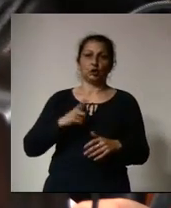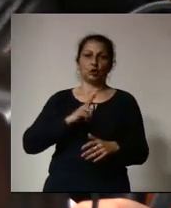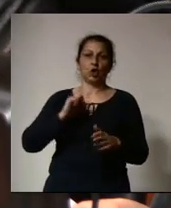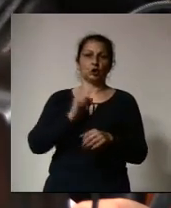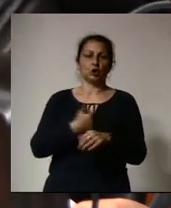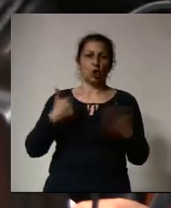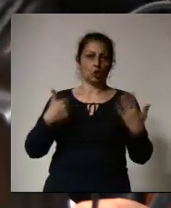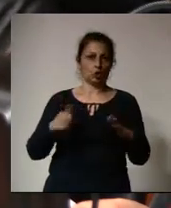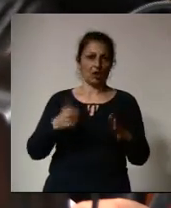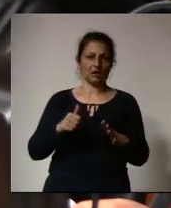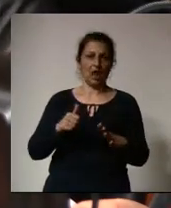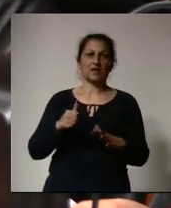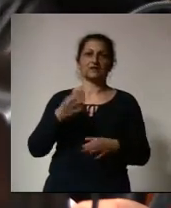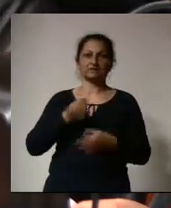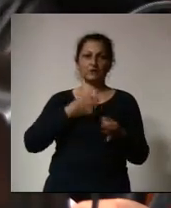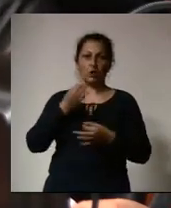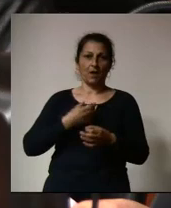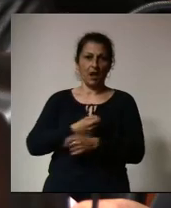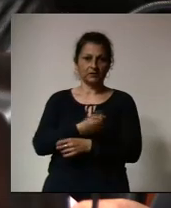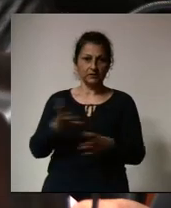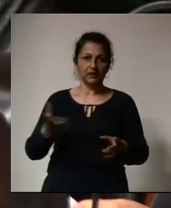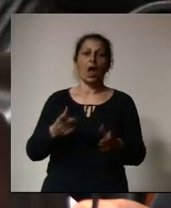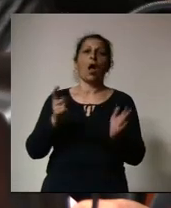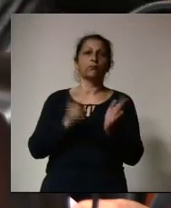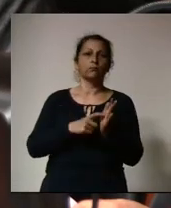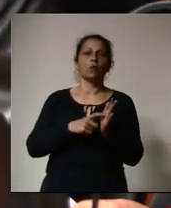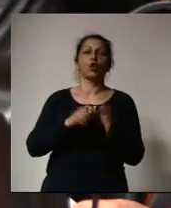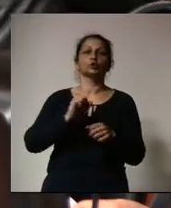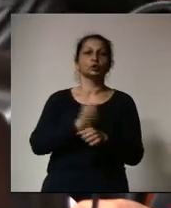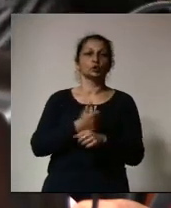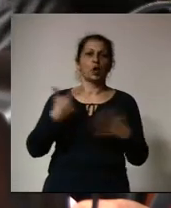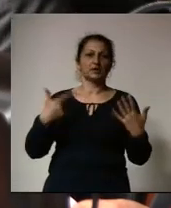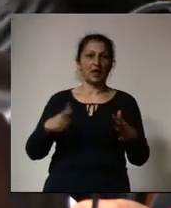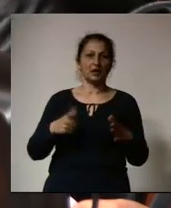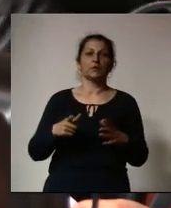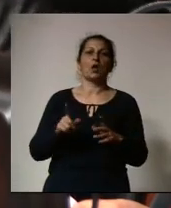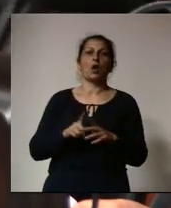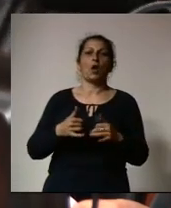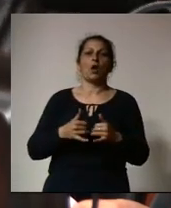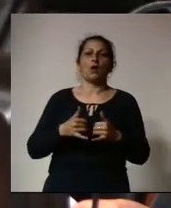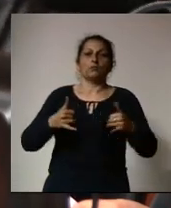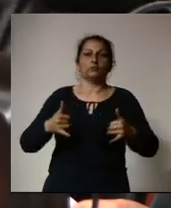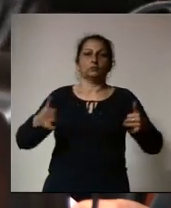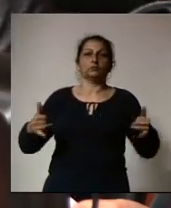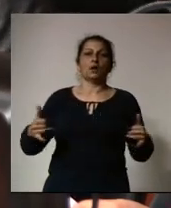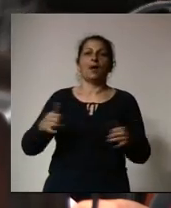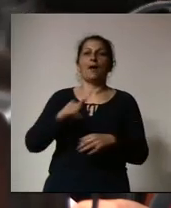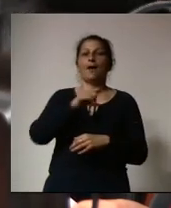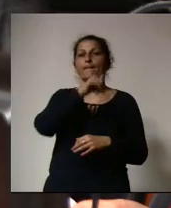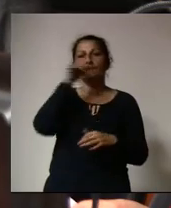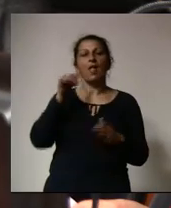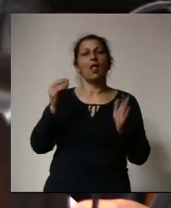a bod číslo 17 rôzne, ktoré sa rozrastol o menovanie